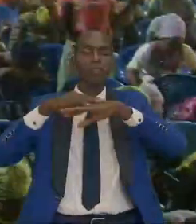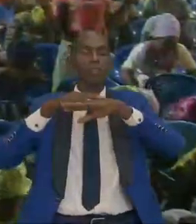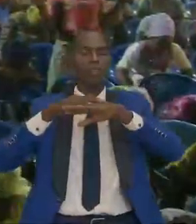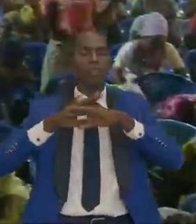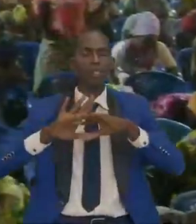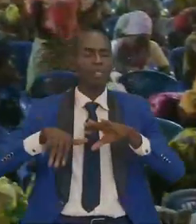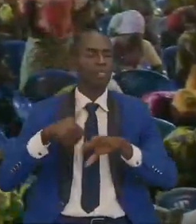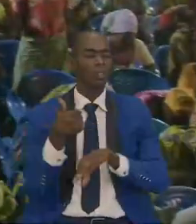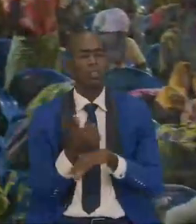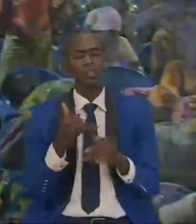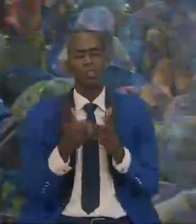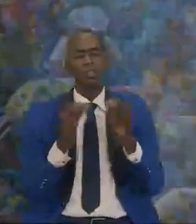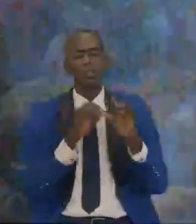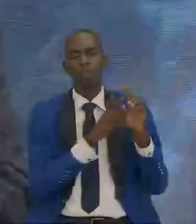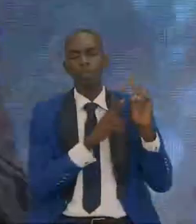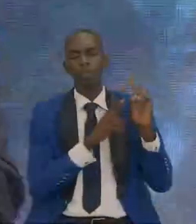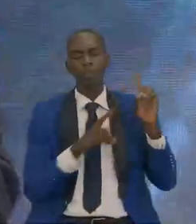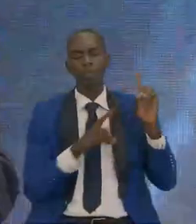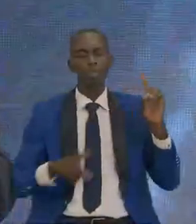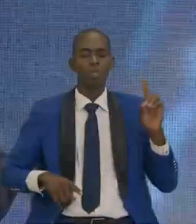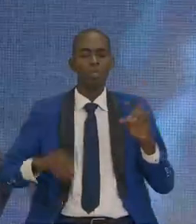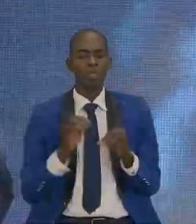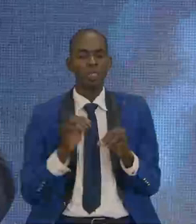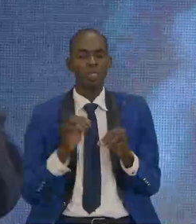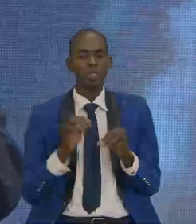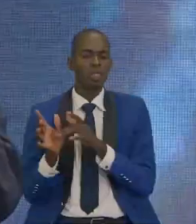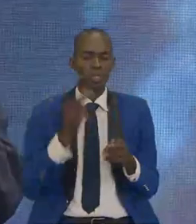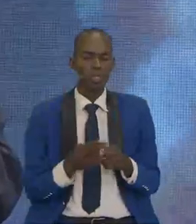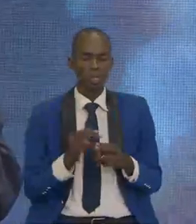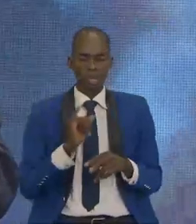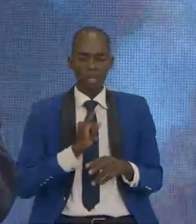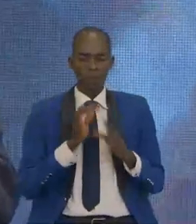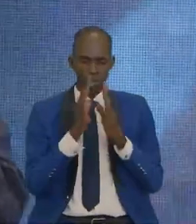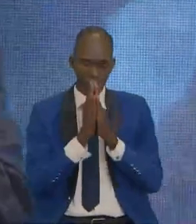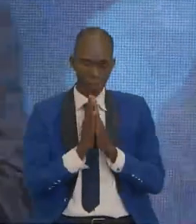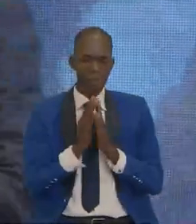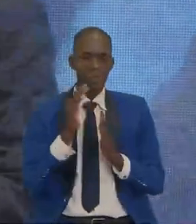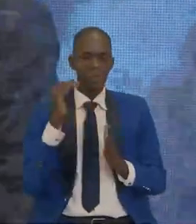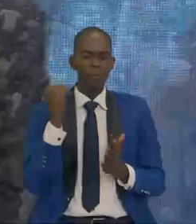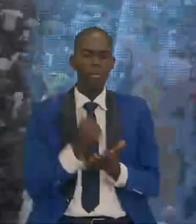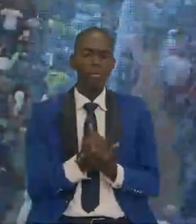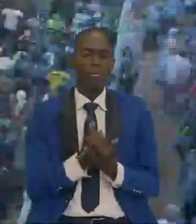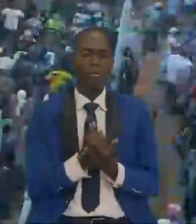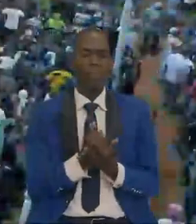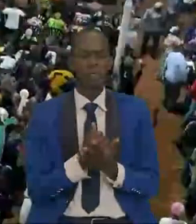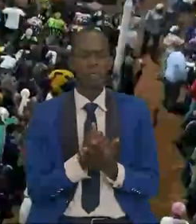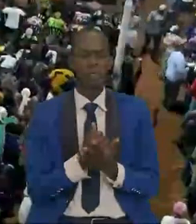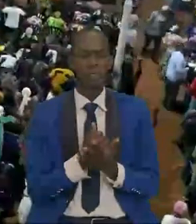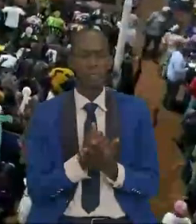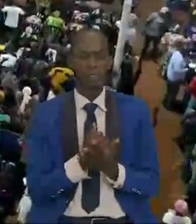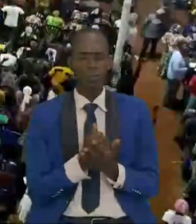La vie abondante venant du ciel. Confirme cela, Seigneur. Au nom